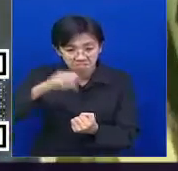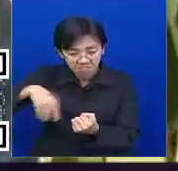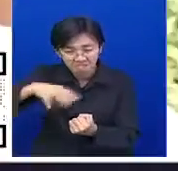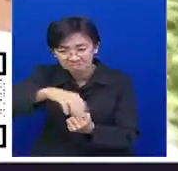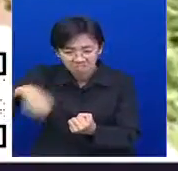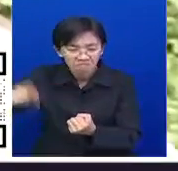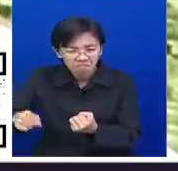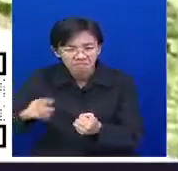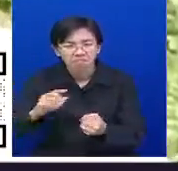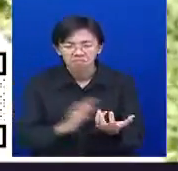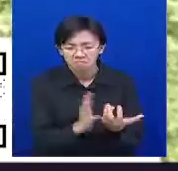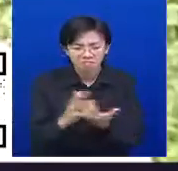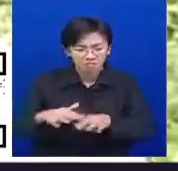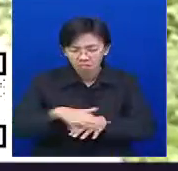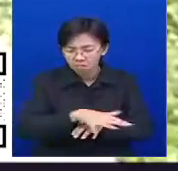ลอยเต็มลำน้ำ